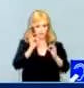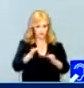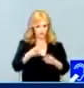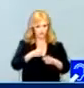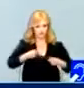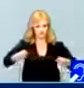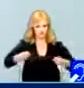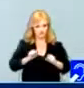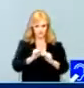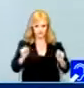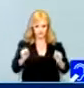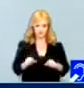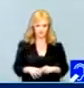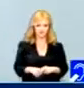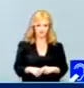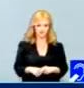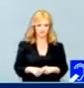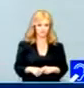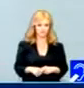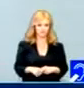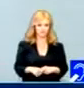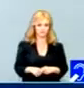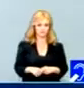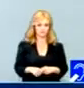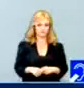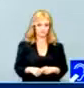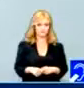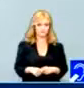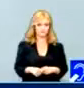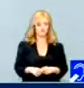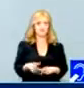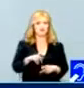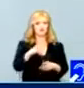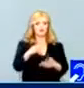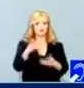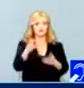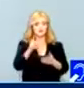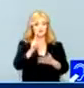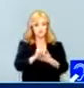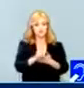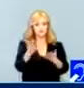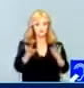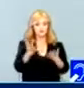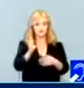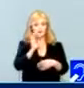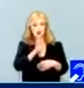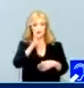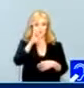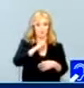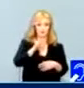patra, deci monitorizează glicemia, mai ales dacă vii dintr-o familie unde tata sau mama au avut probleme deci,